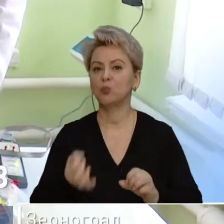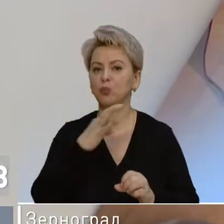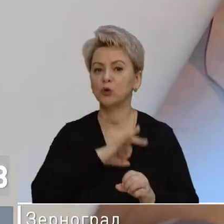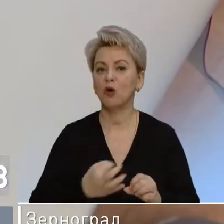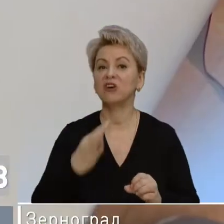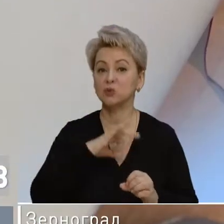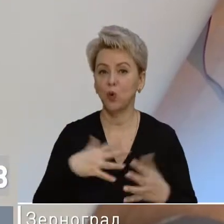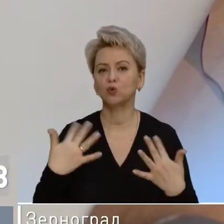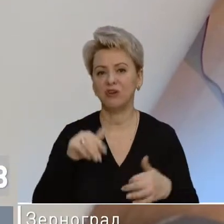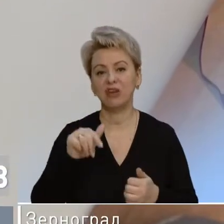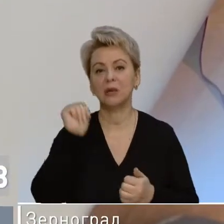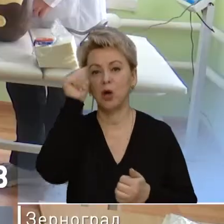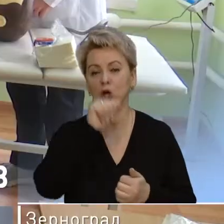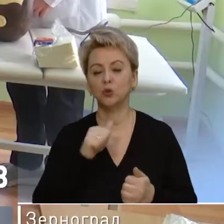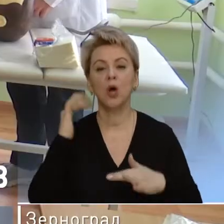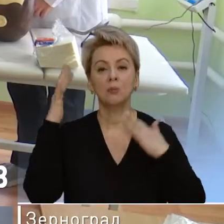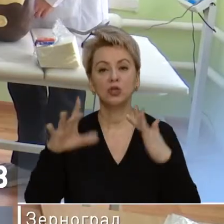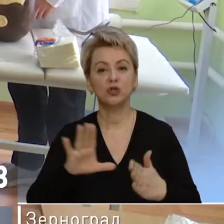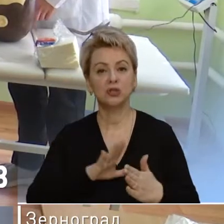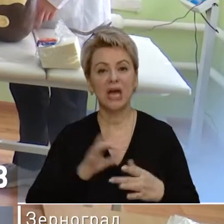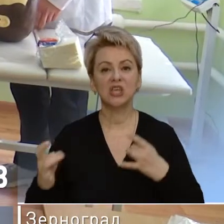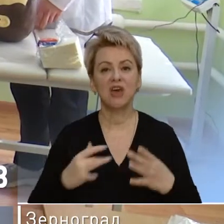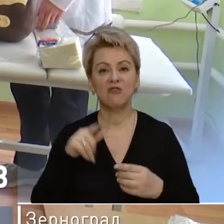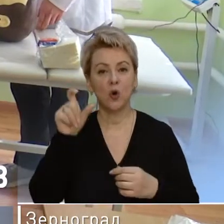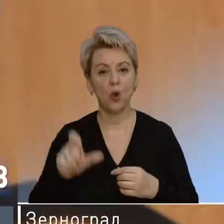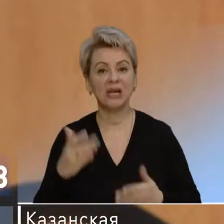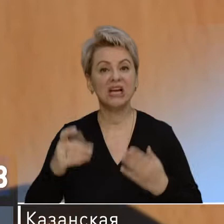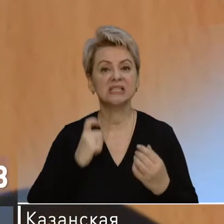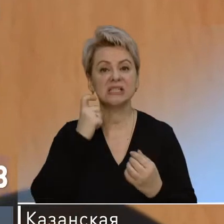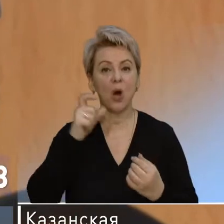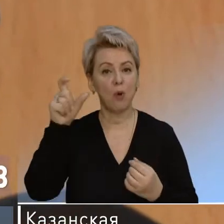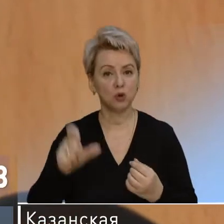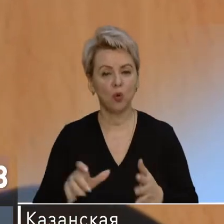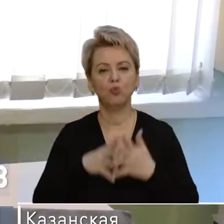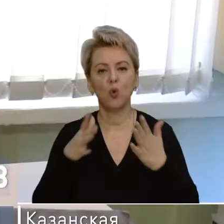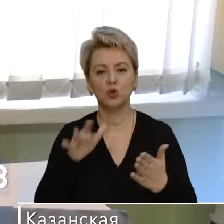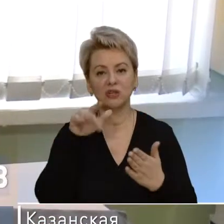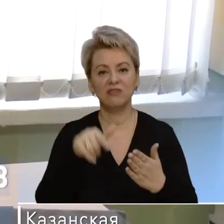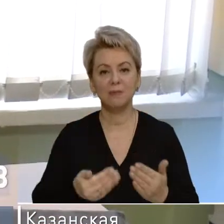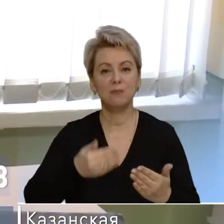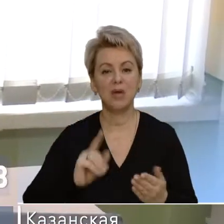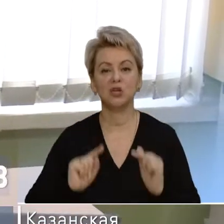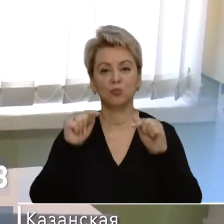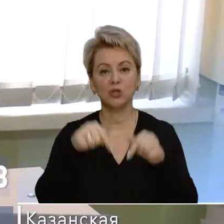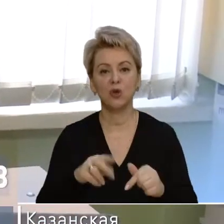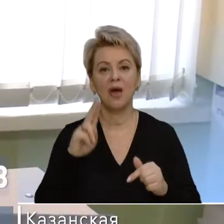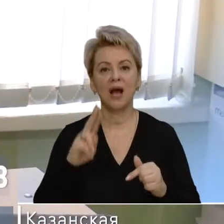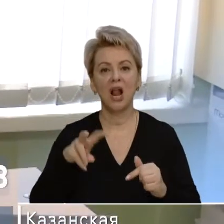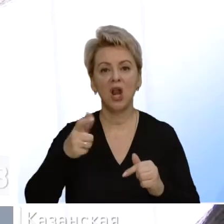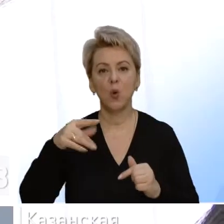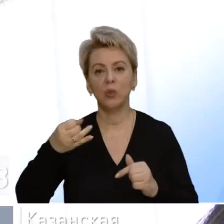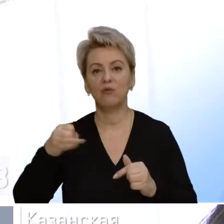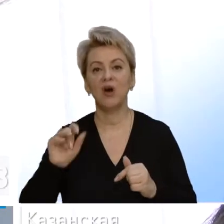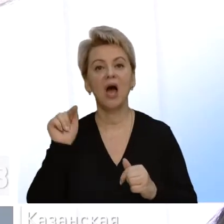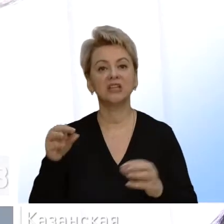преимуществом воспользуется уже в этом году. Мечтает стать неврологом или стоматологом. Чуть больше времени перед поступлением у Кати Леоновой.